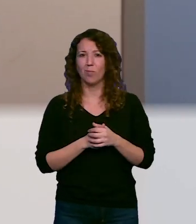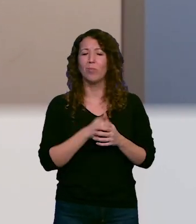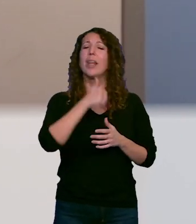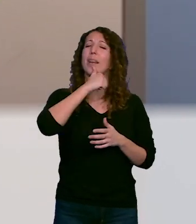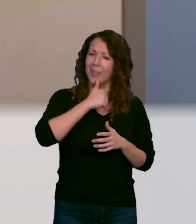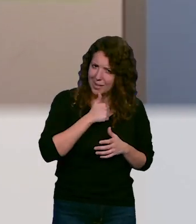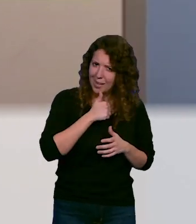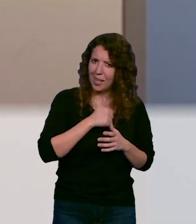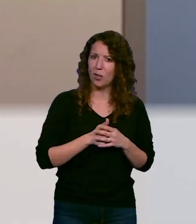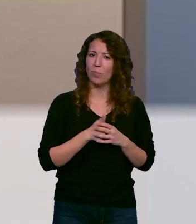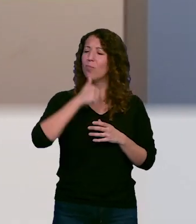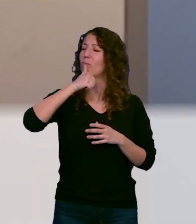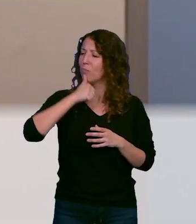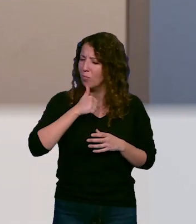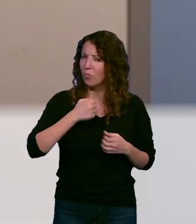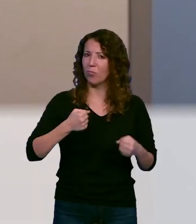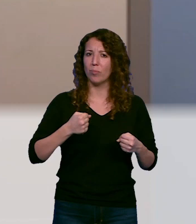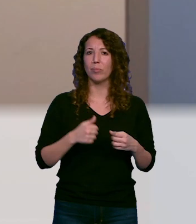Resistirem.